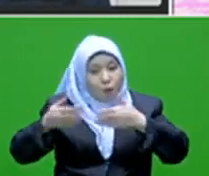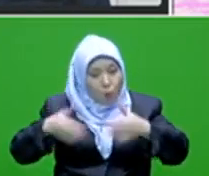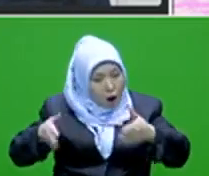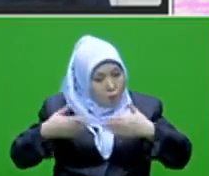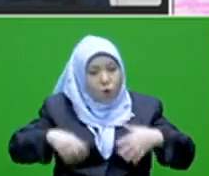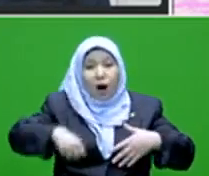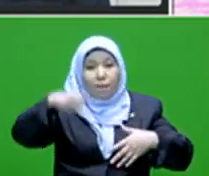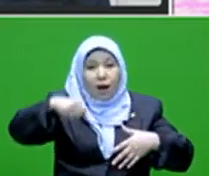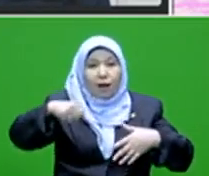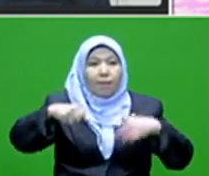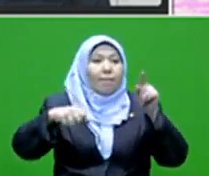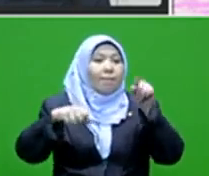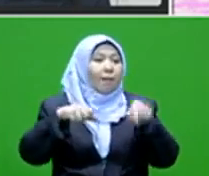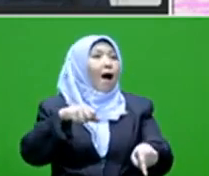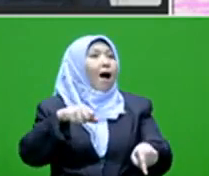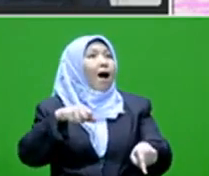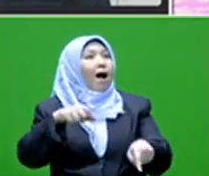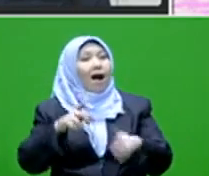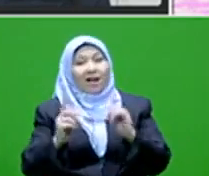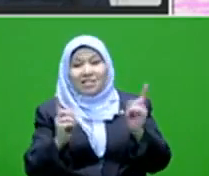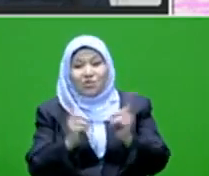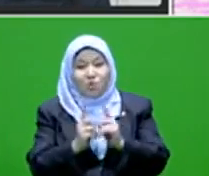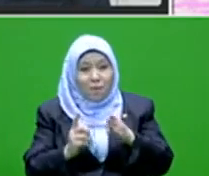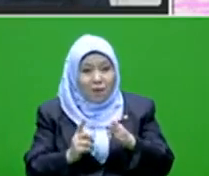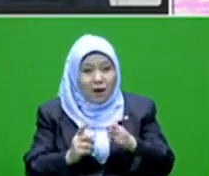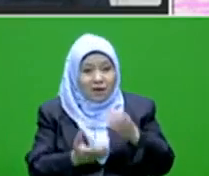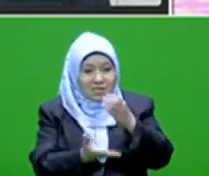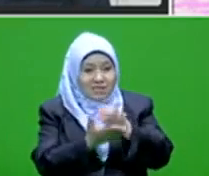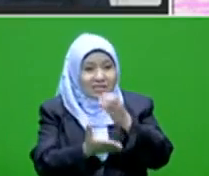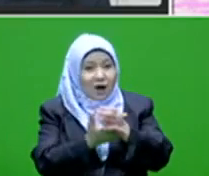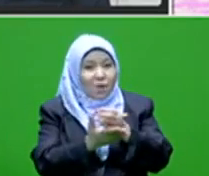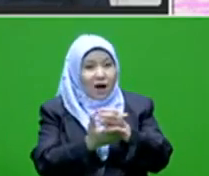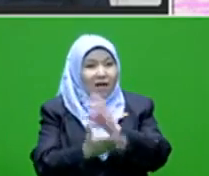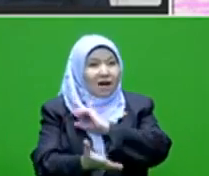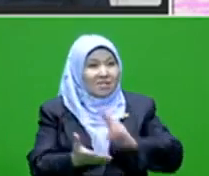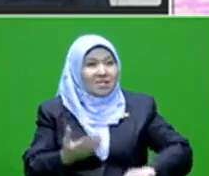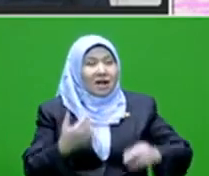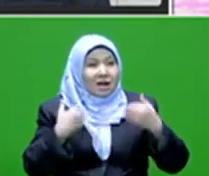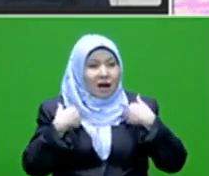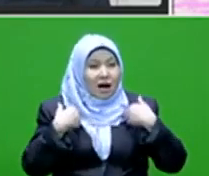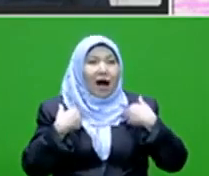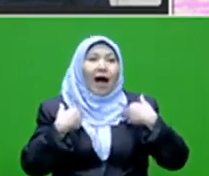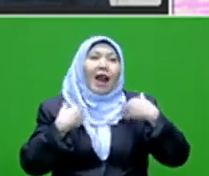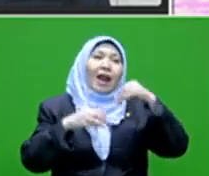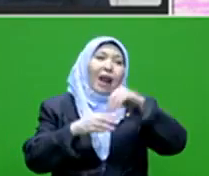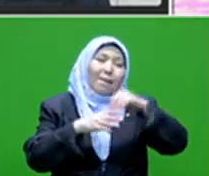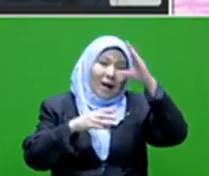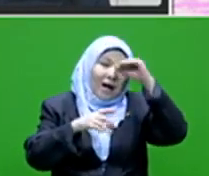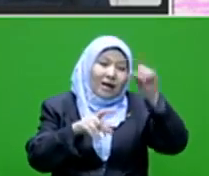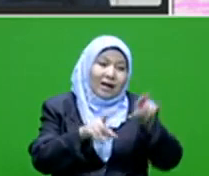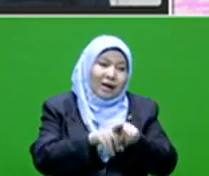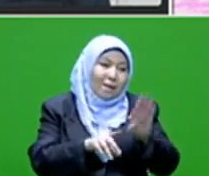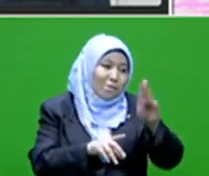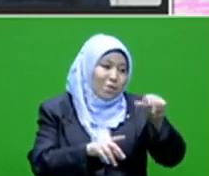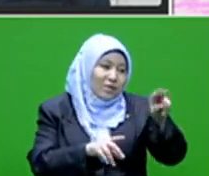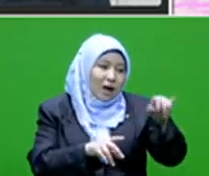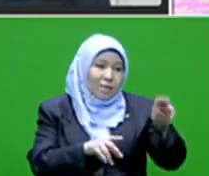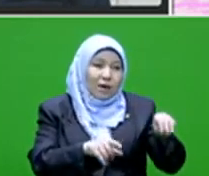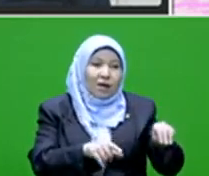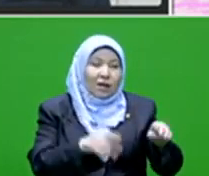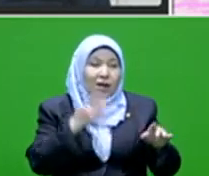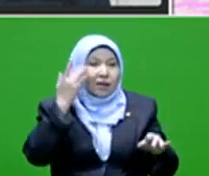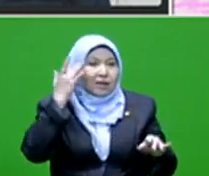buka. Kedum. Jumpa. Cawan raja yang tu adalah adik dia punya. Mereka tak tahu kata yang ni set